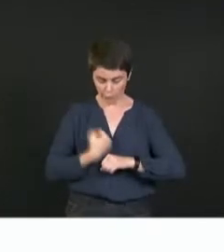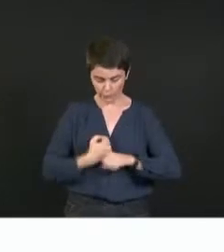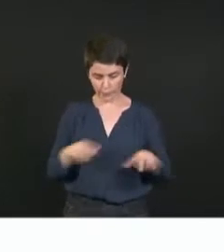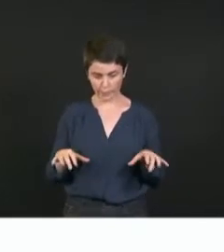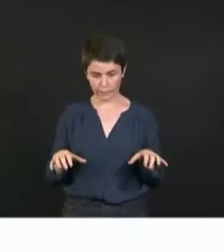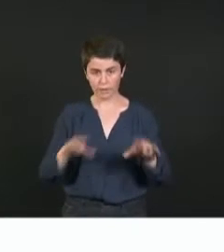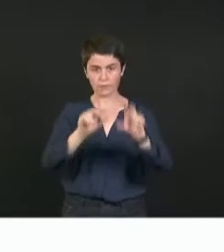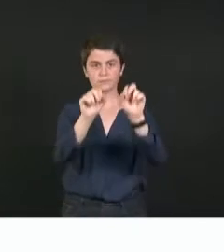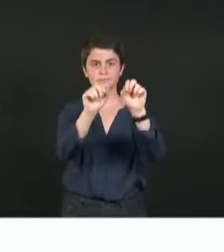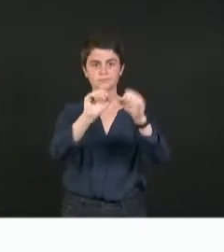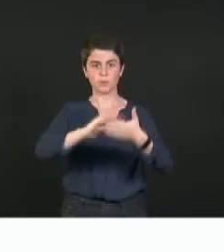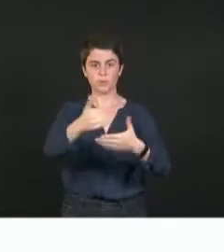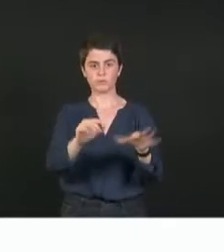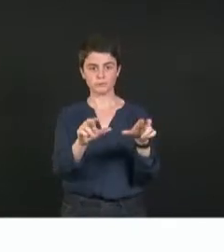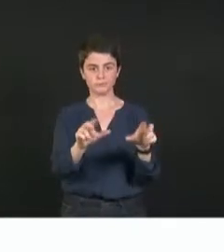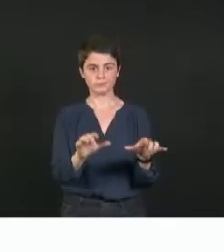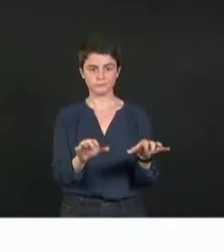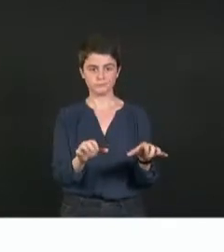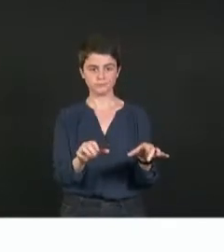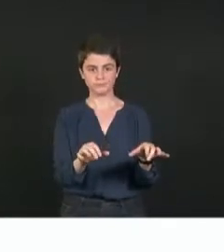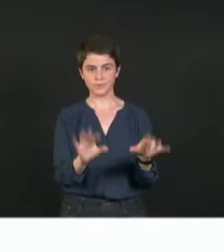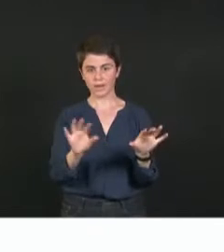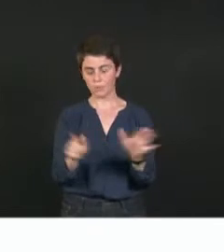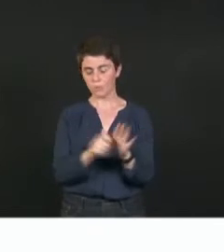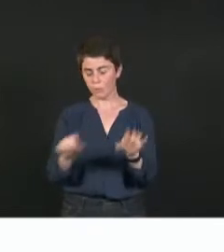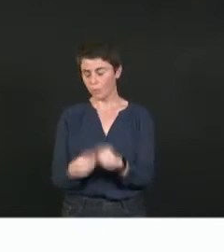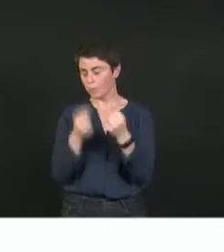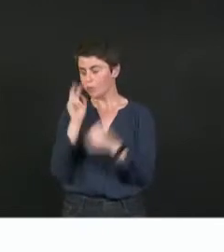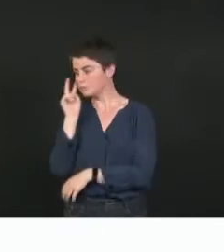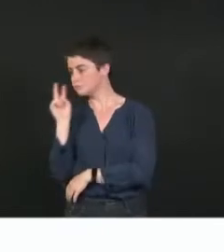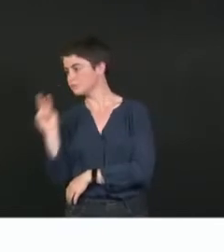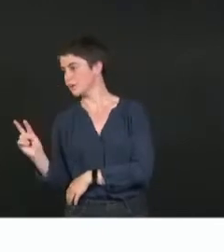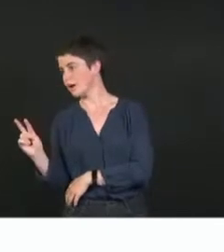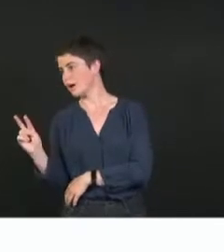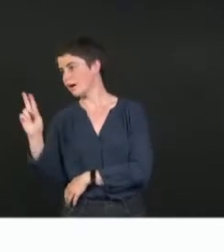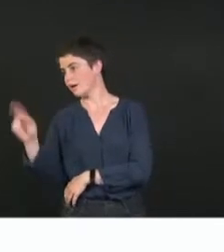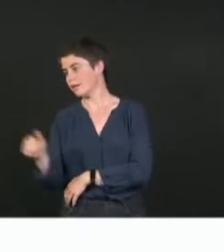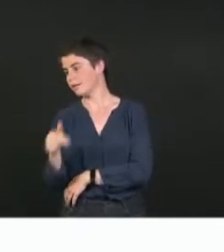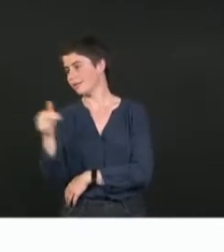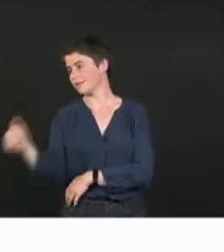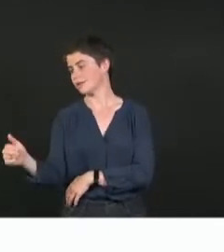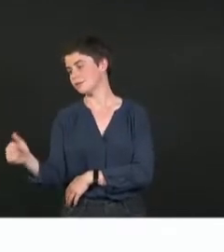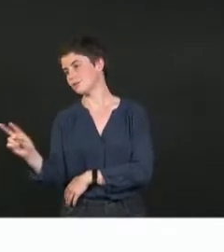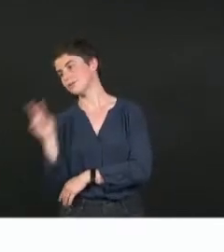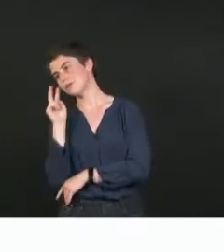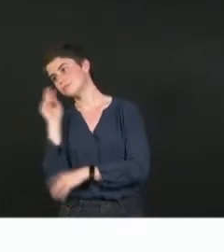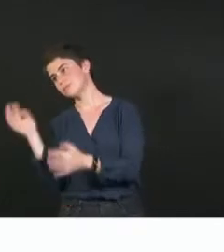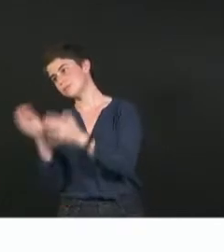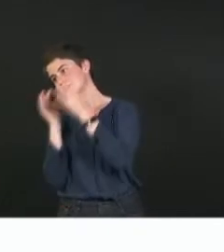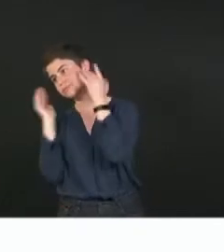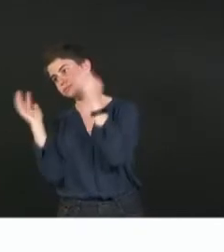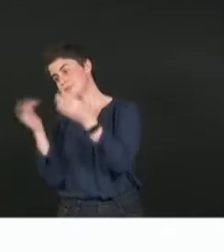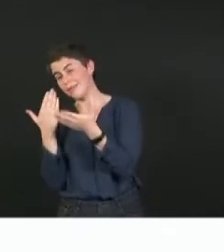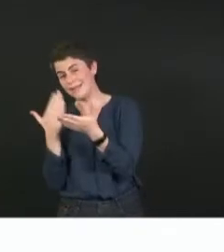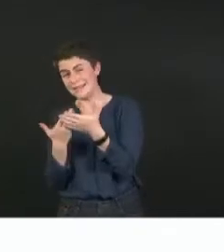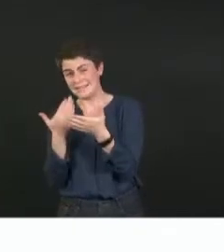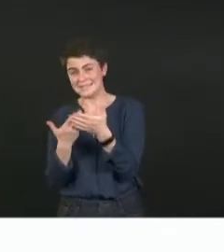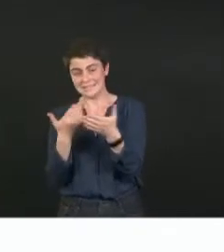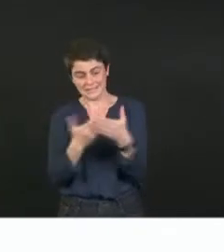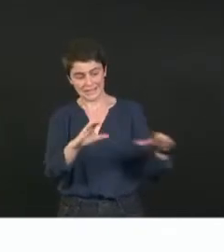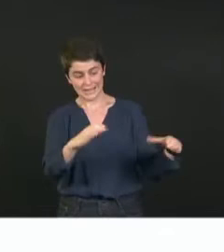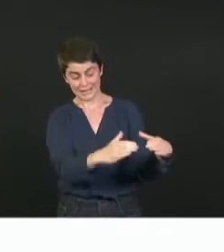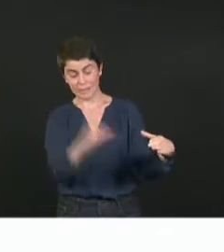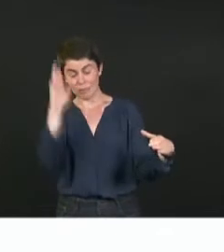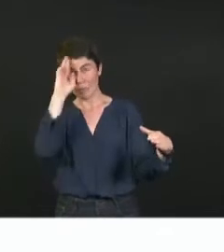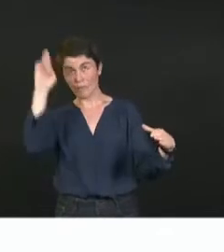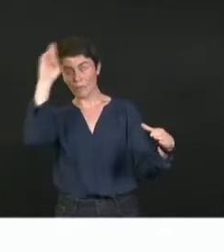notre ordinateur, on puisse faire des pauses et de se reconnecter à la nature. Donc ça, c'est le rêve en fait, de notre